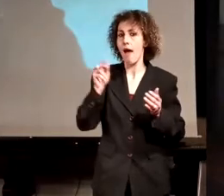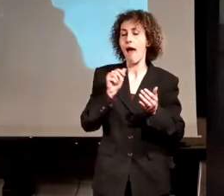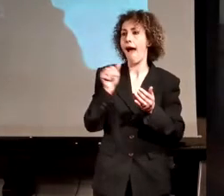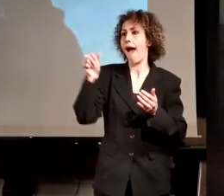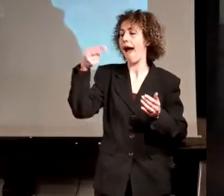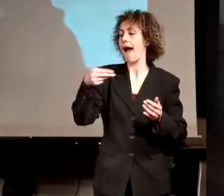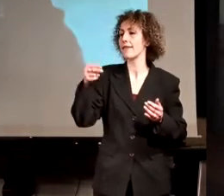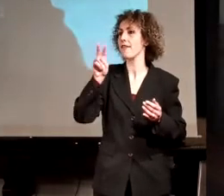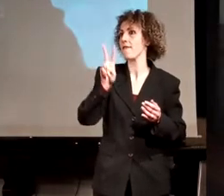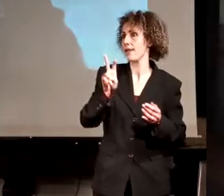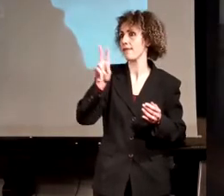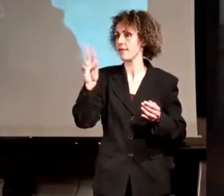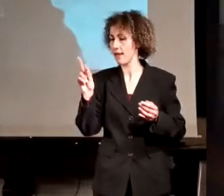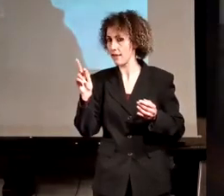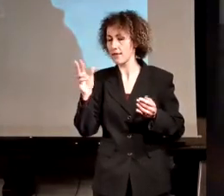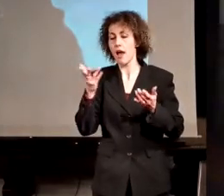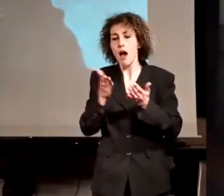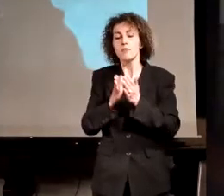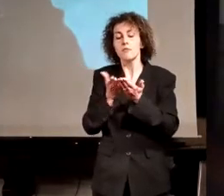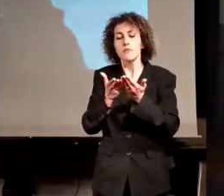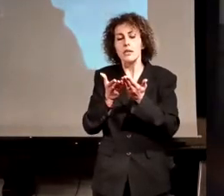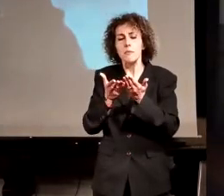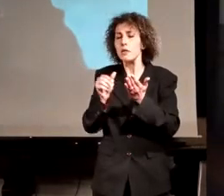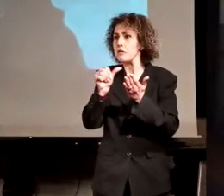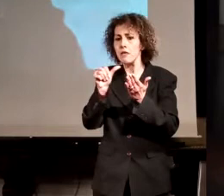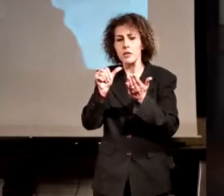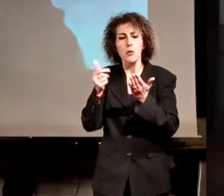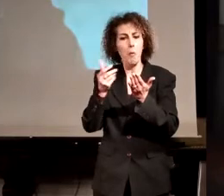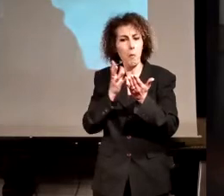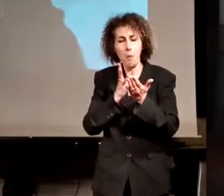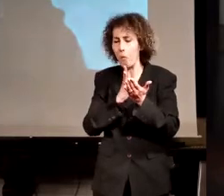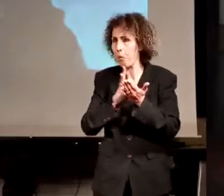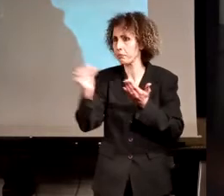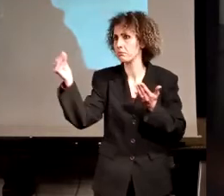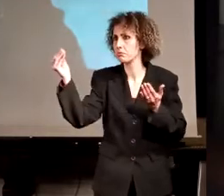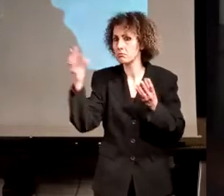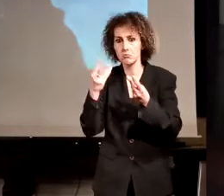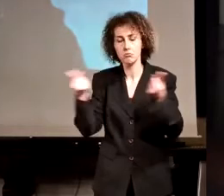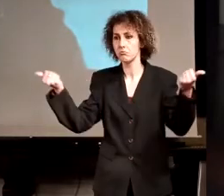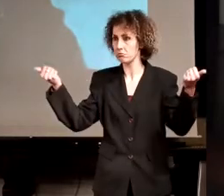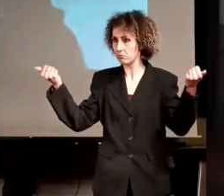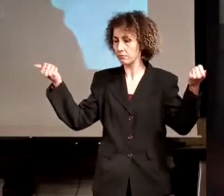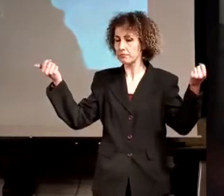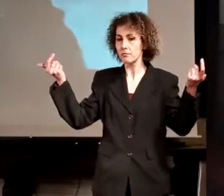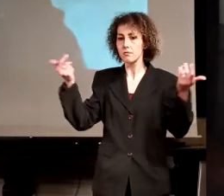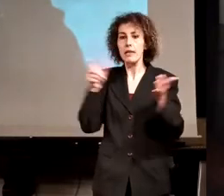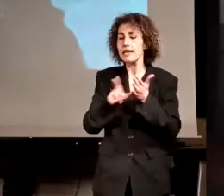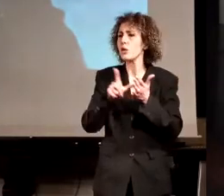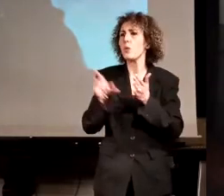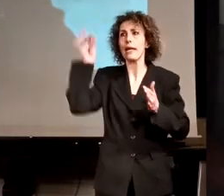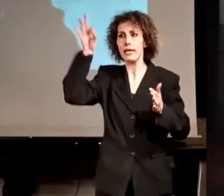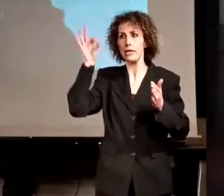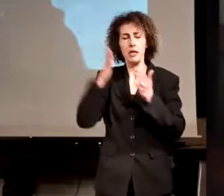piano è uscito fuori dai libri fino a sparire proprio spari nei libri di letteratura inglese cioè